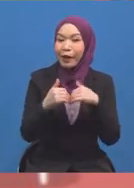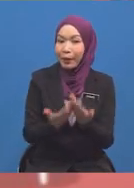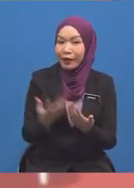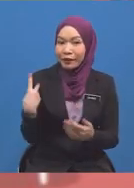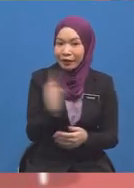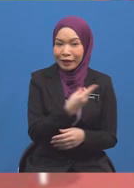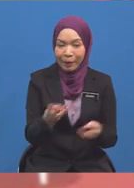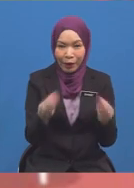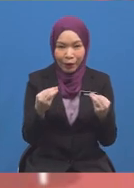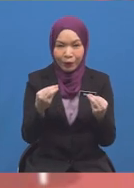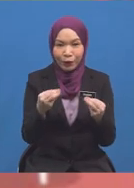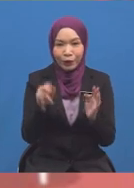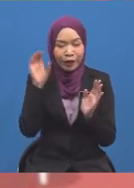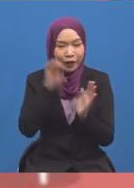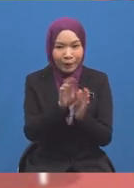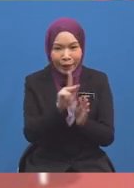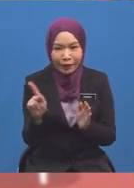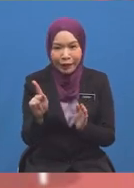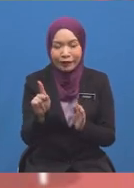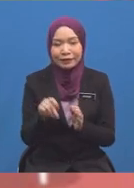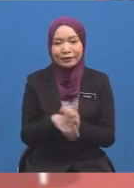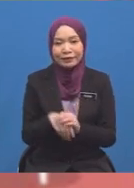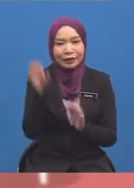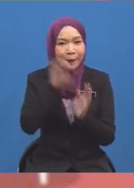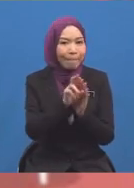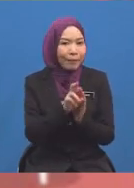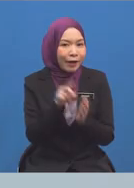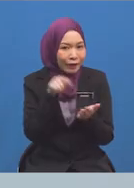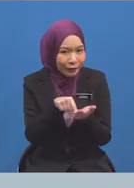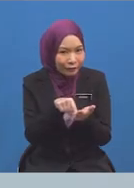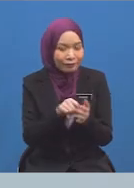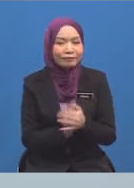menggambarkan gambar aja ini mula-mula